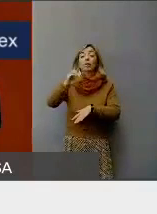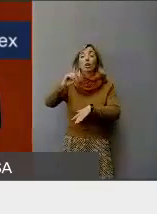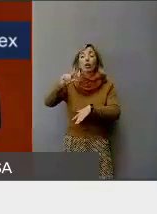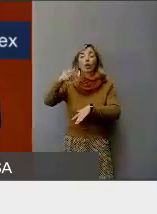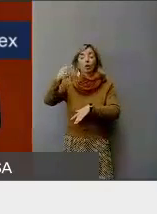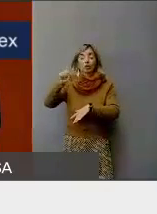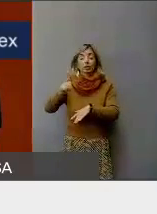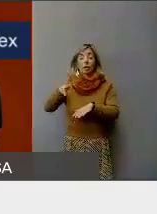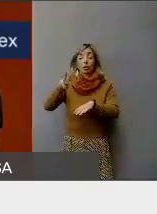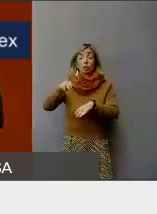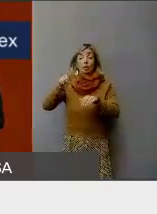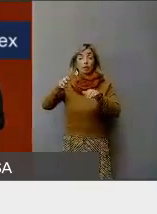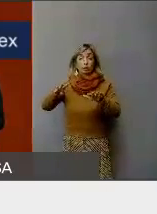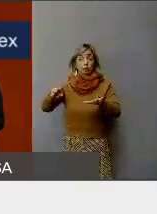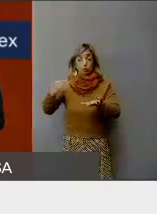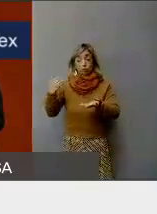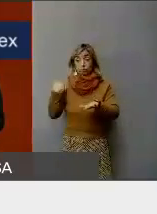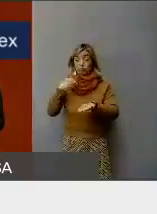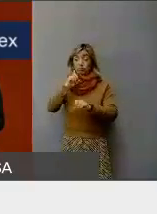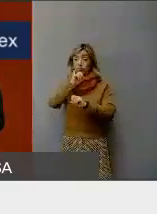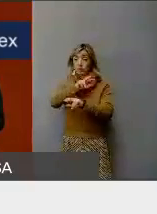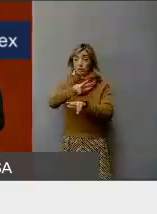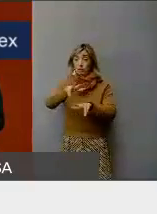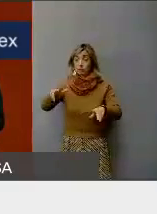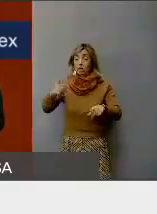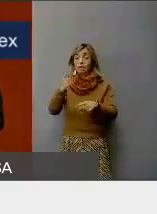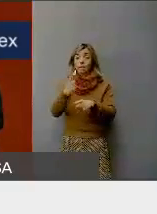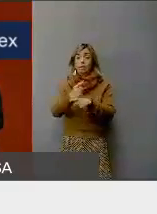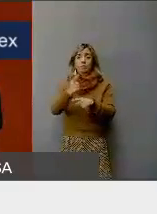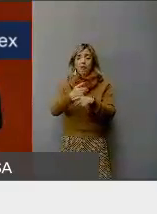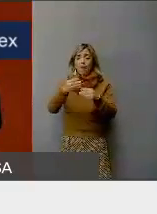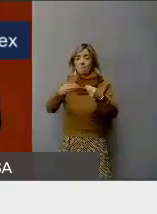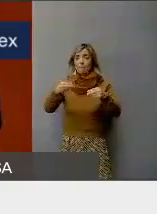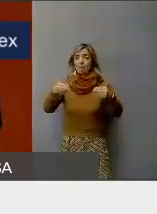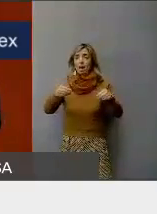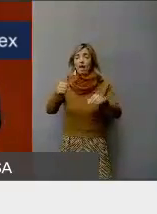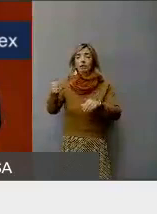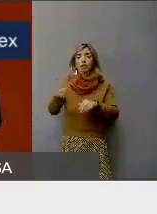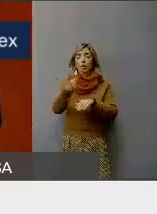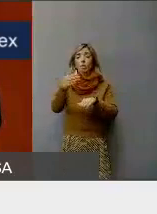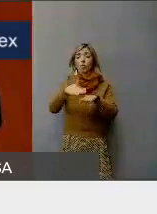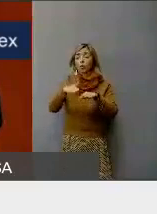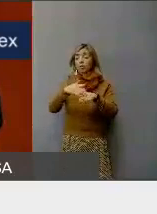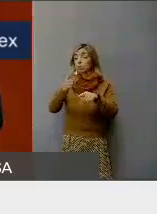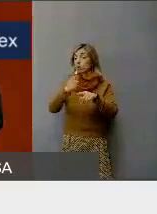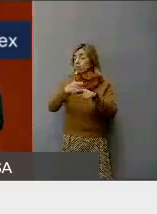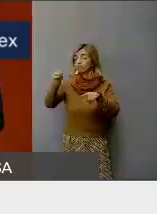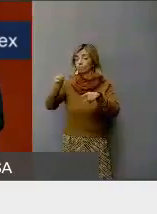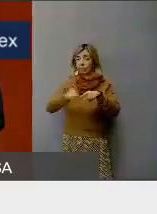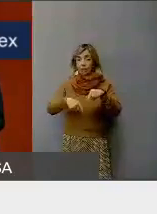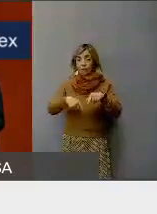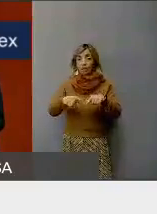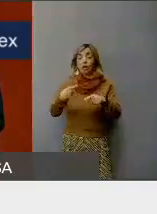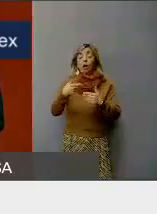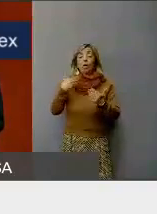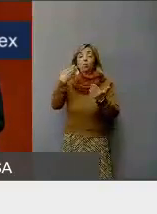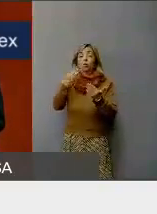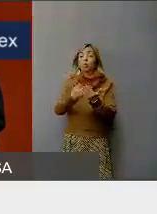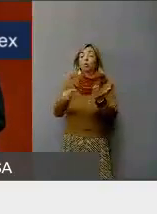di avviare al più presto il percorso di dismissione delle classiche monouso e a proposito del disegno di legge salva mare